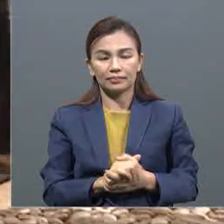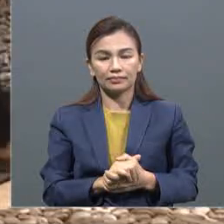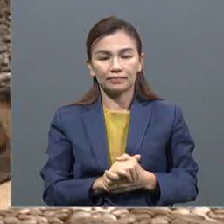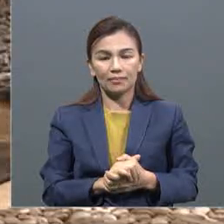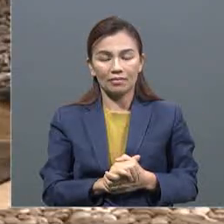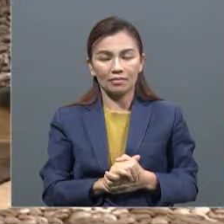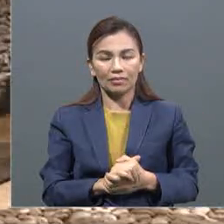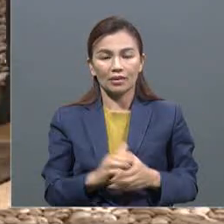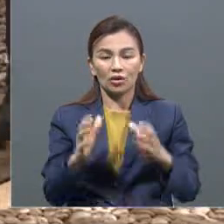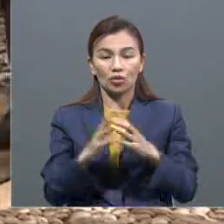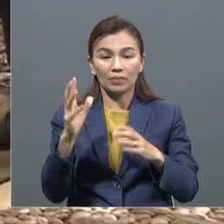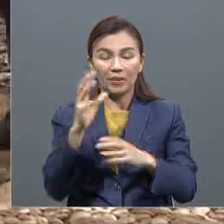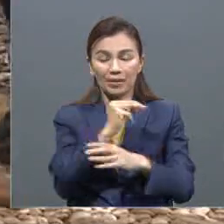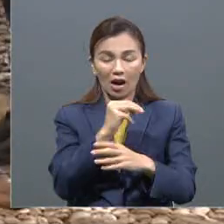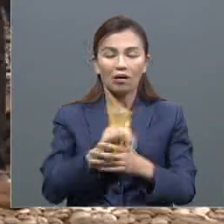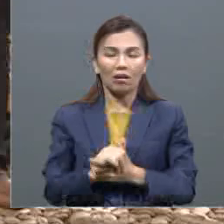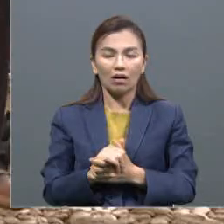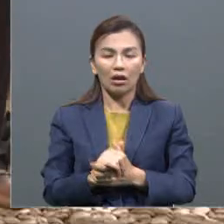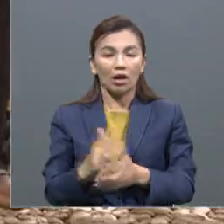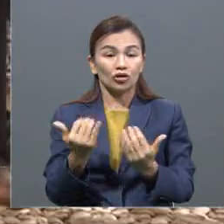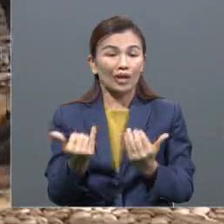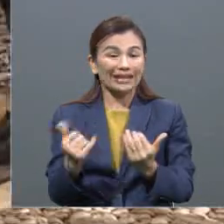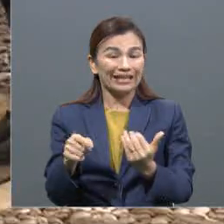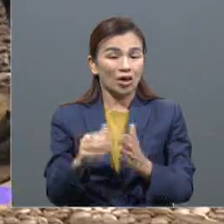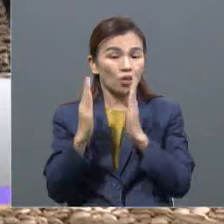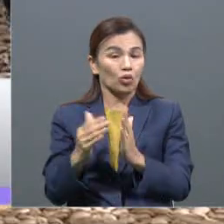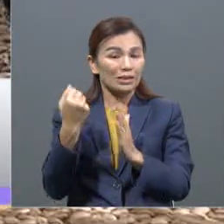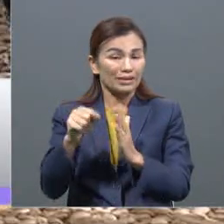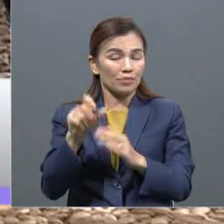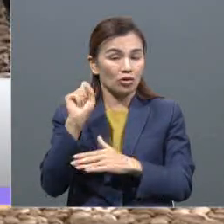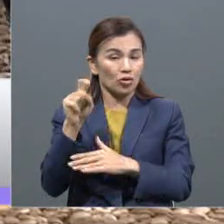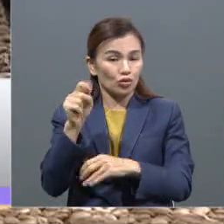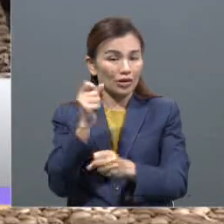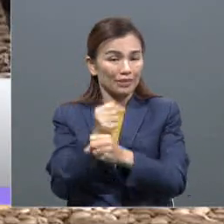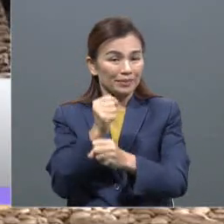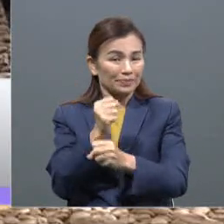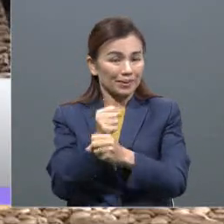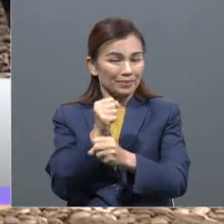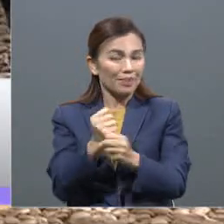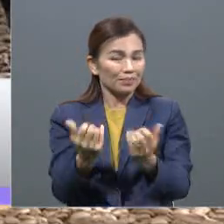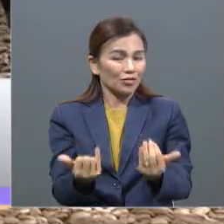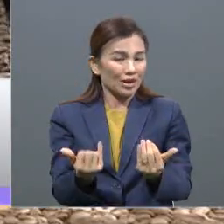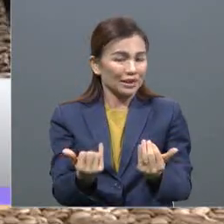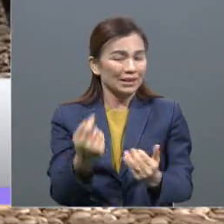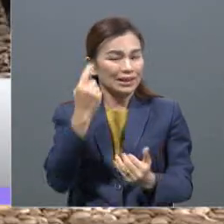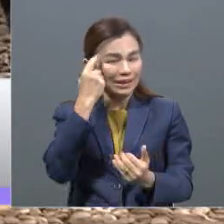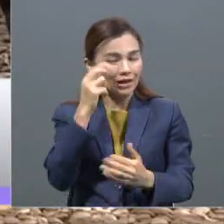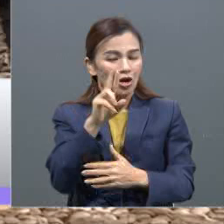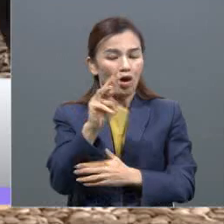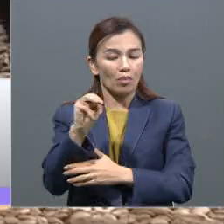ชาติไทยพัฒนา10คนก็ตอนนี้ถึงได้เร่งทำงานทุกวันนี่แหละนะครับได้ยังเป็นรัฐม